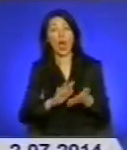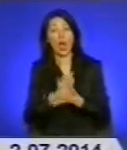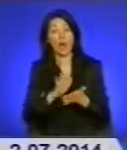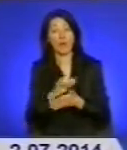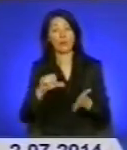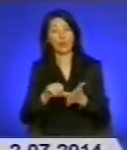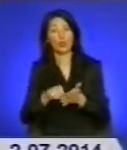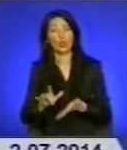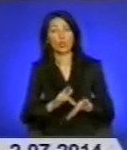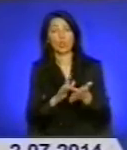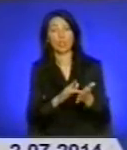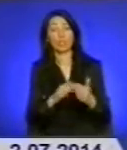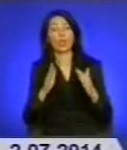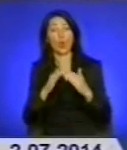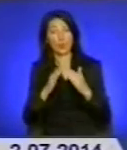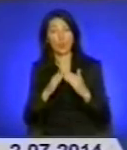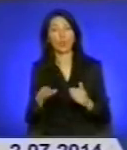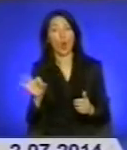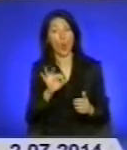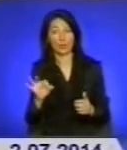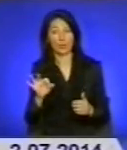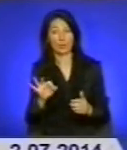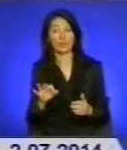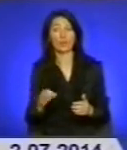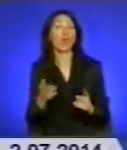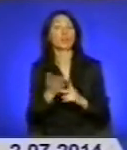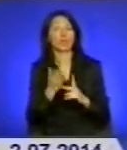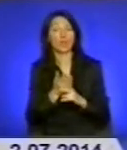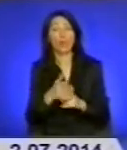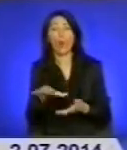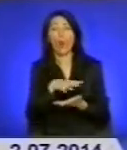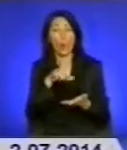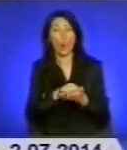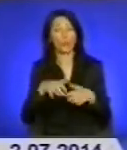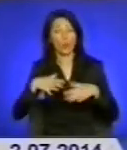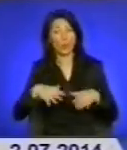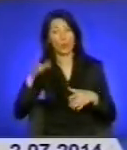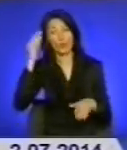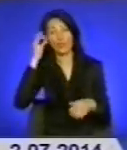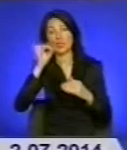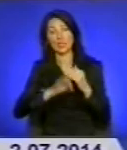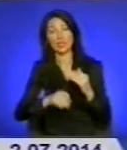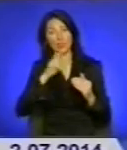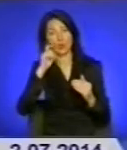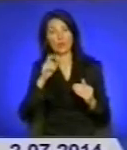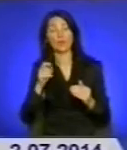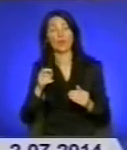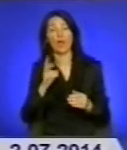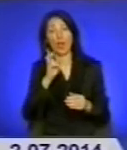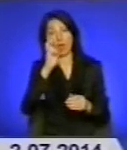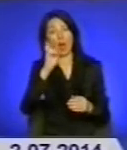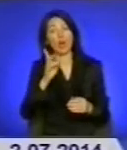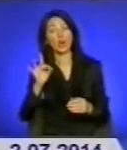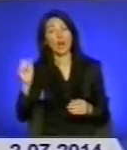області і на продовження теми альтернативою окупованому Криму вважають захід України краєзнавчий і спелеотуризм є